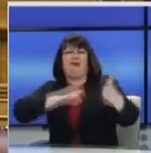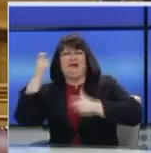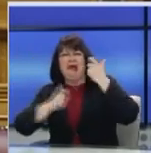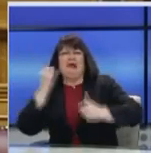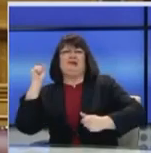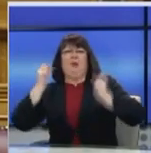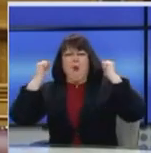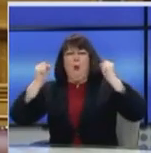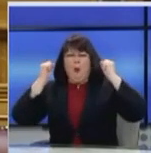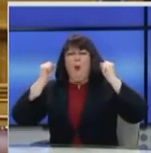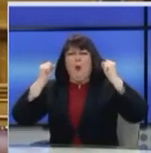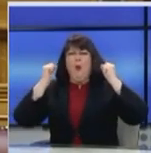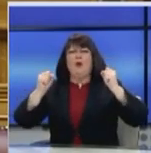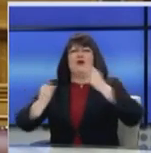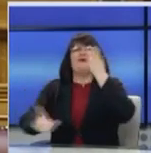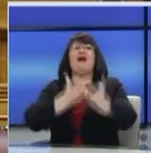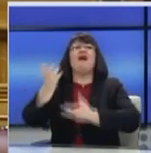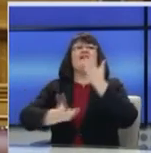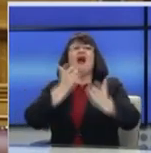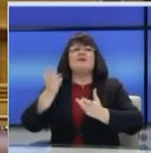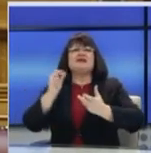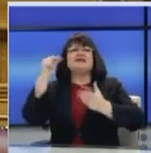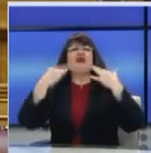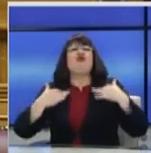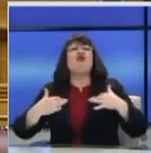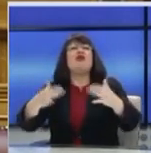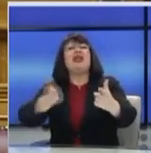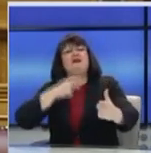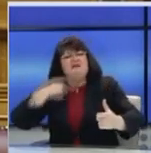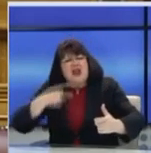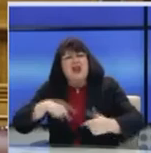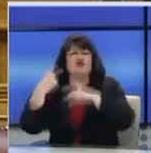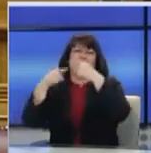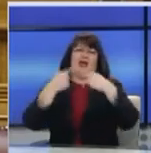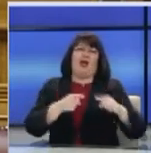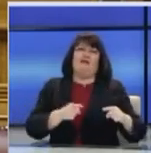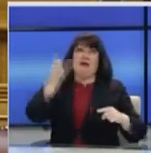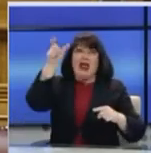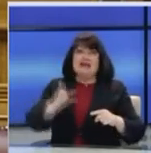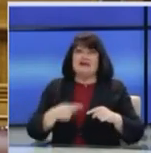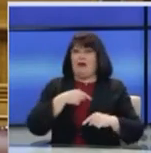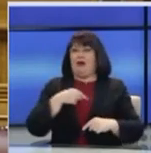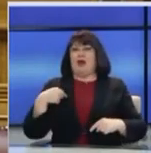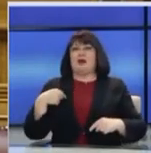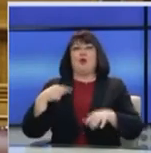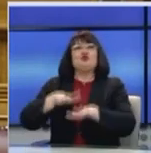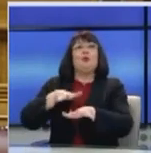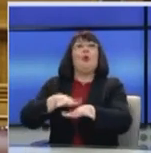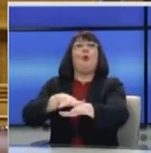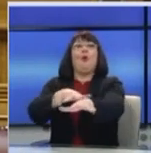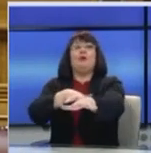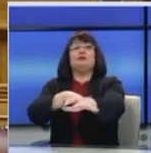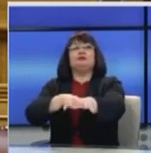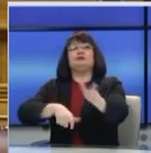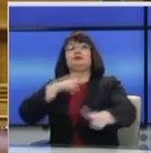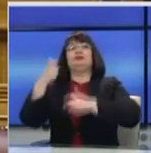με συνθήματα περί καψίματος του Κοινοβουλίου και με εσάς στην πρώτη γραμμή,